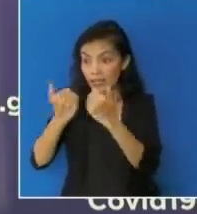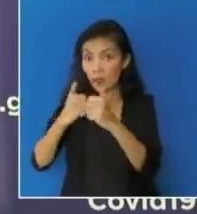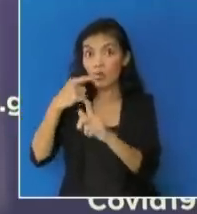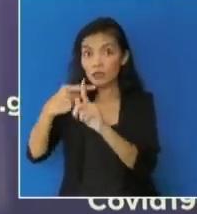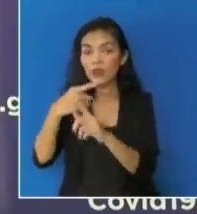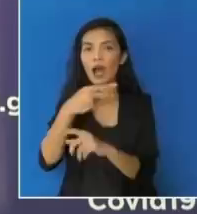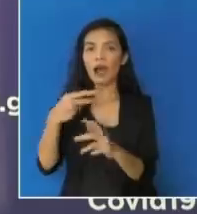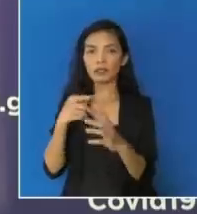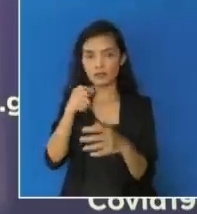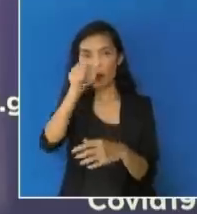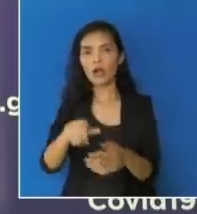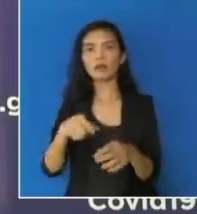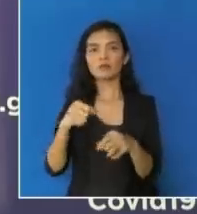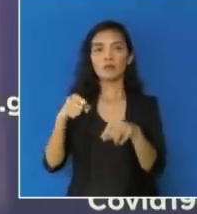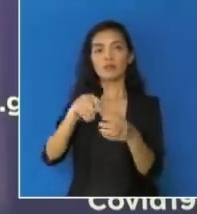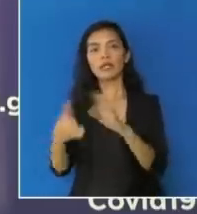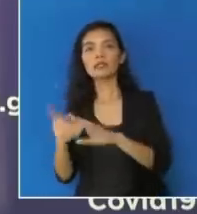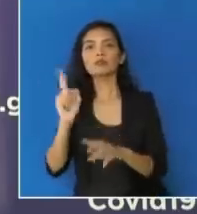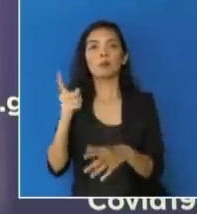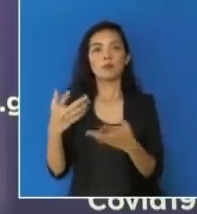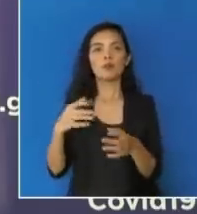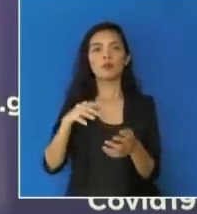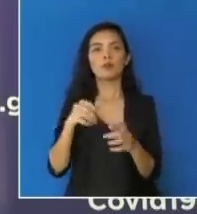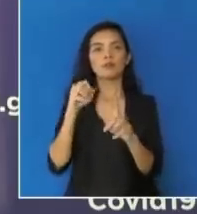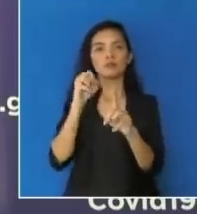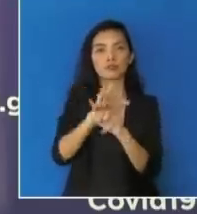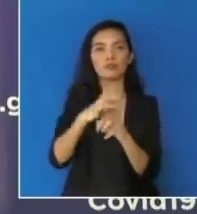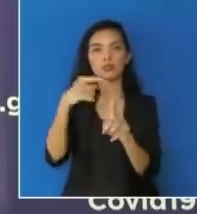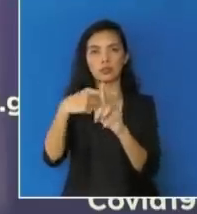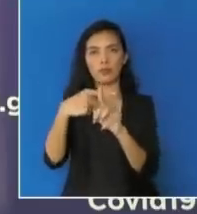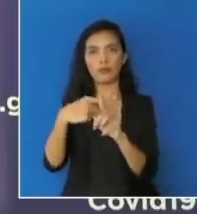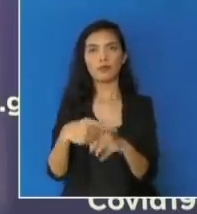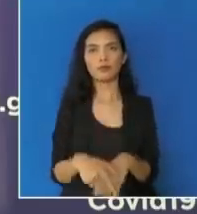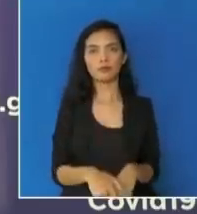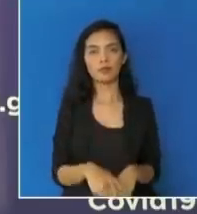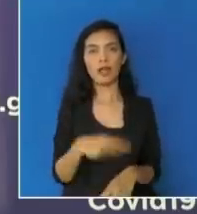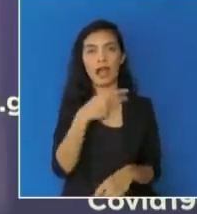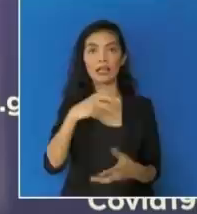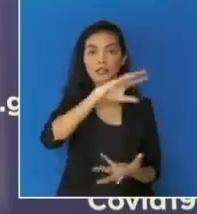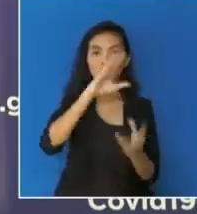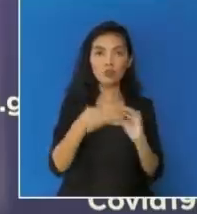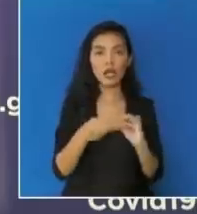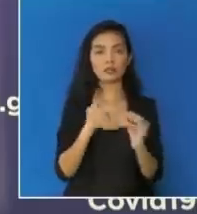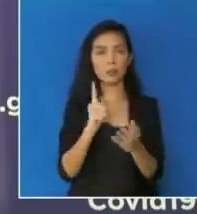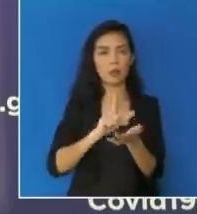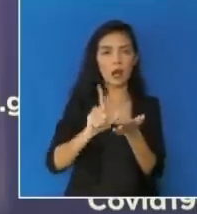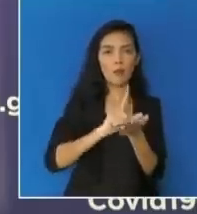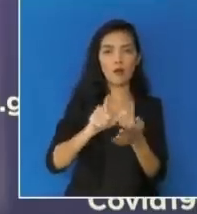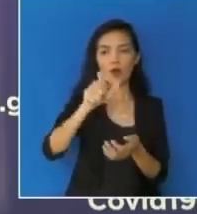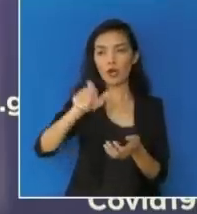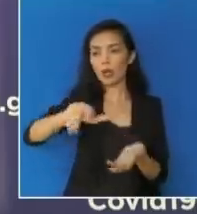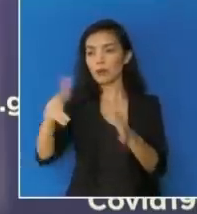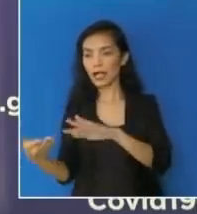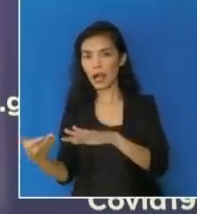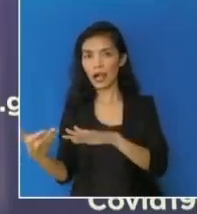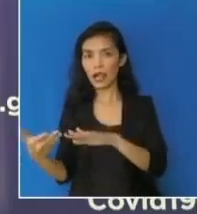dengan konfirmasi COVID-19, sehingga kemudian dijumlahkan. Karena kita hanya akan melaporkan kasus